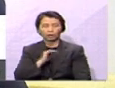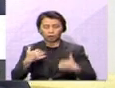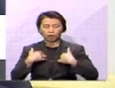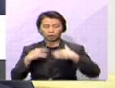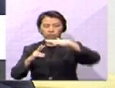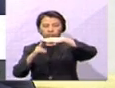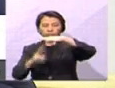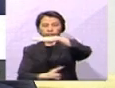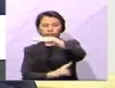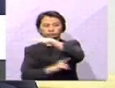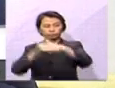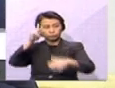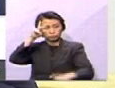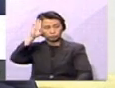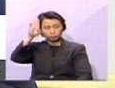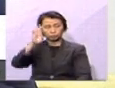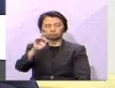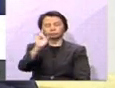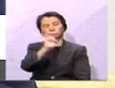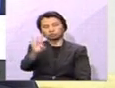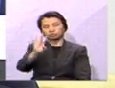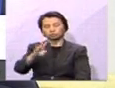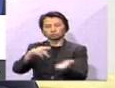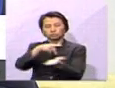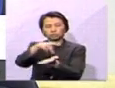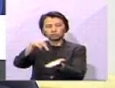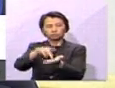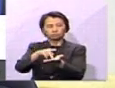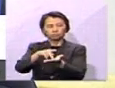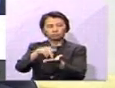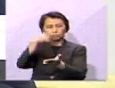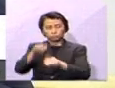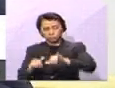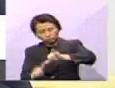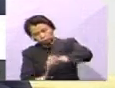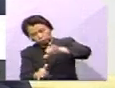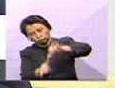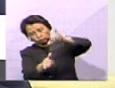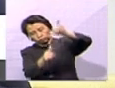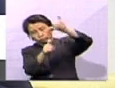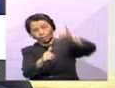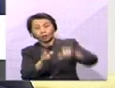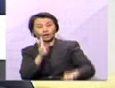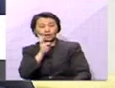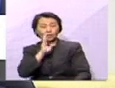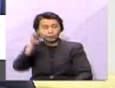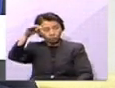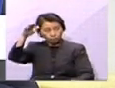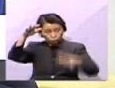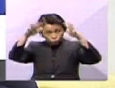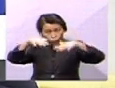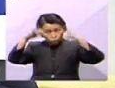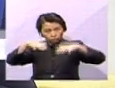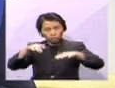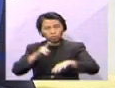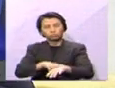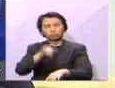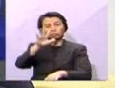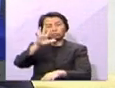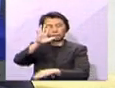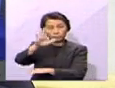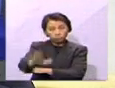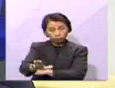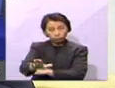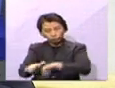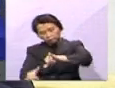diraja di kota BHU iaitu salah sebuah pusat penyukat Hujan di mana sehingga jam 5 petang tadi dilaporkan